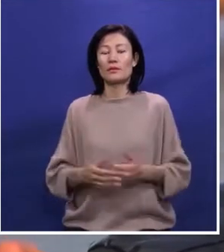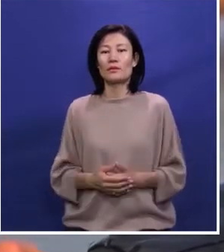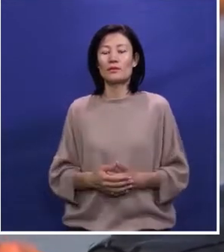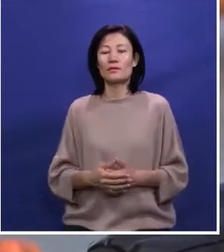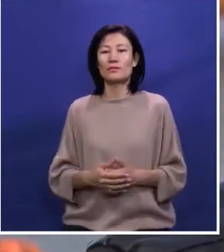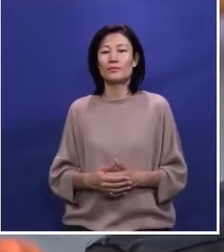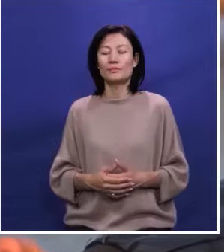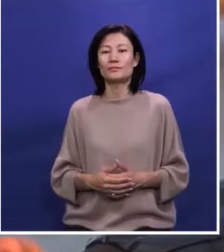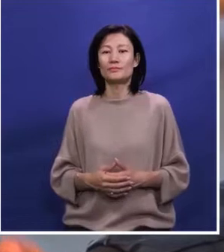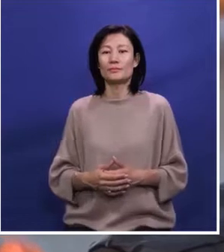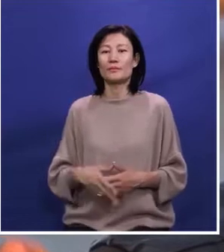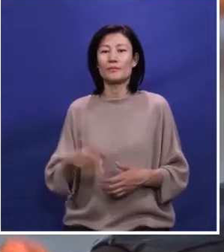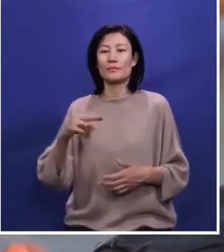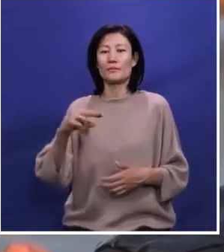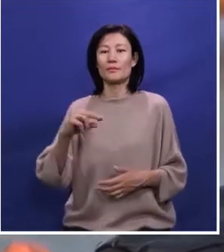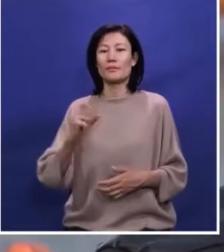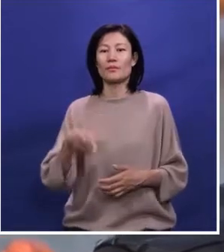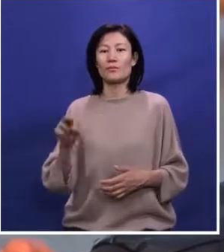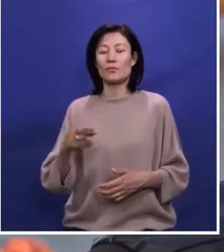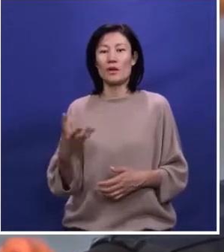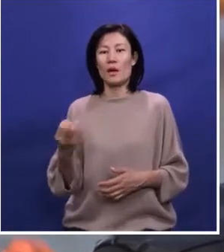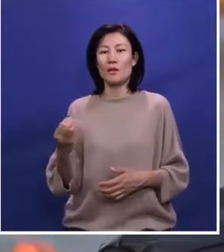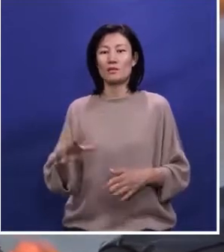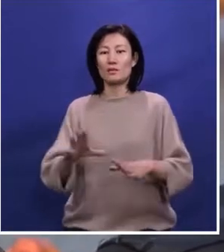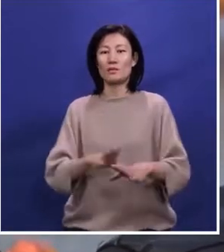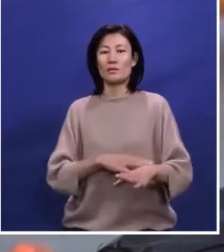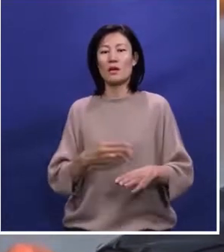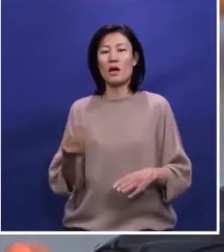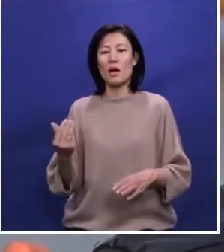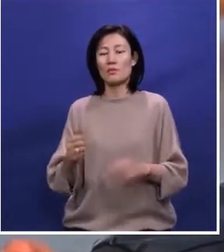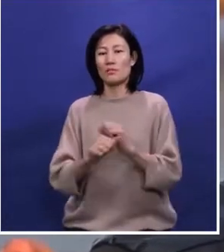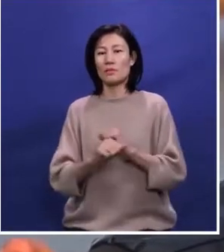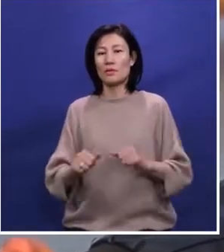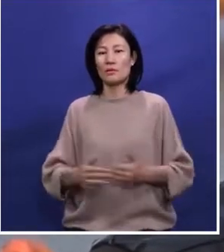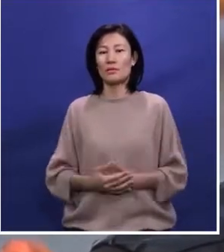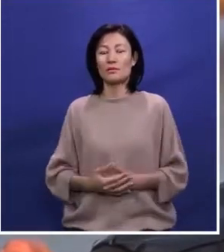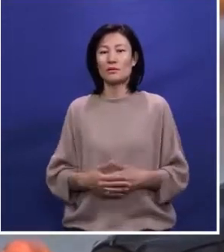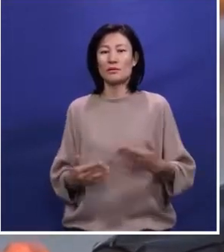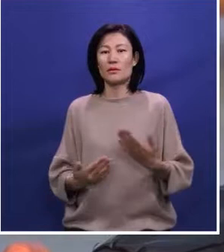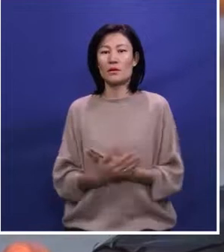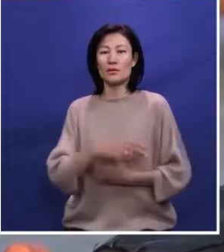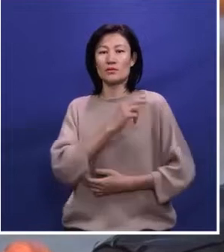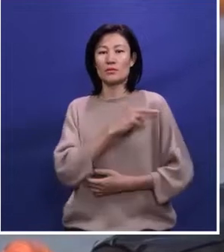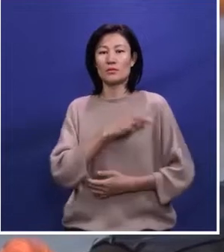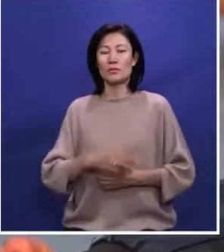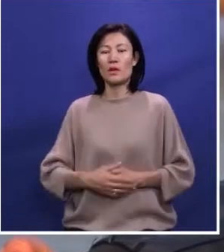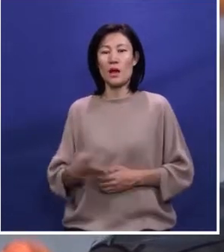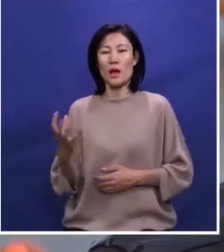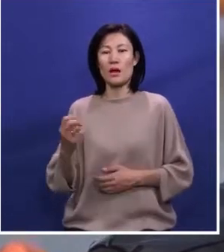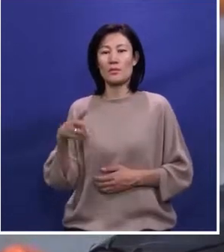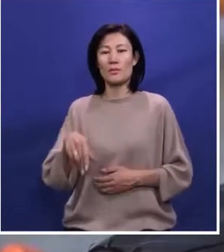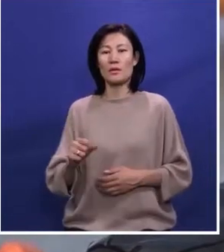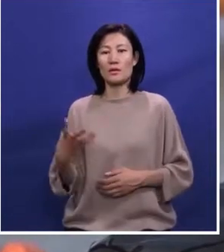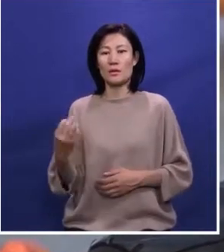жоспарларымыз өкінішке орай мына пандемияға байланысты кішкене қаражаттың болмауына, жаңағына жұмыс күшінің азаюына